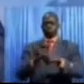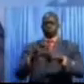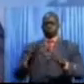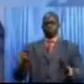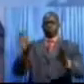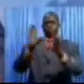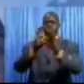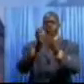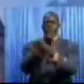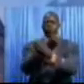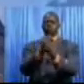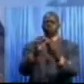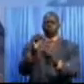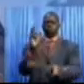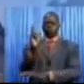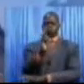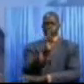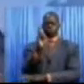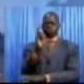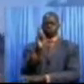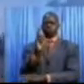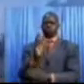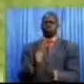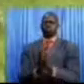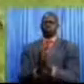les berges d'un cours. Sylvain Vebamba.